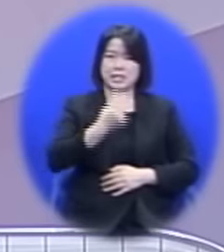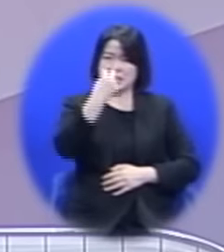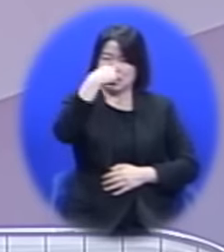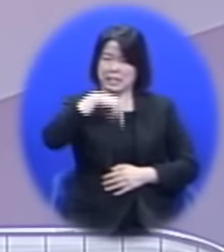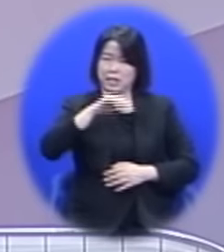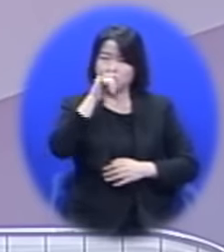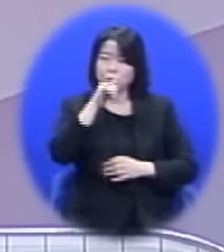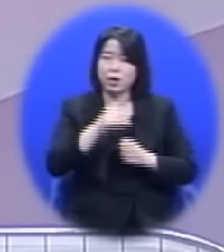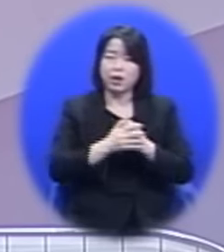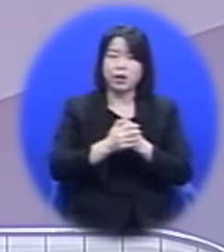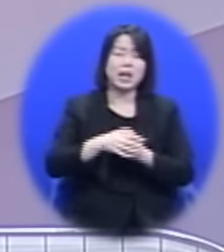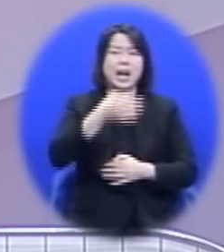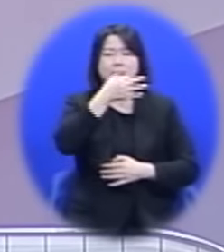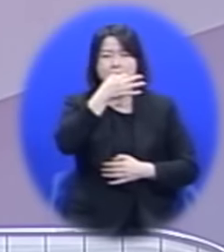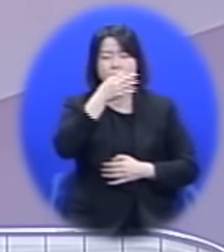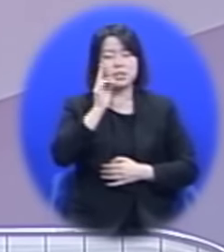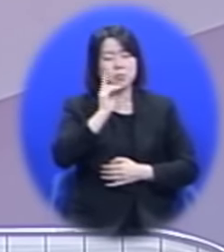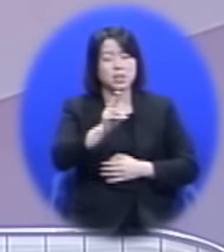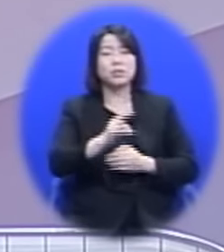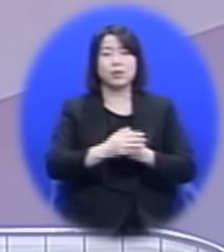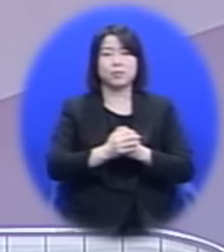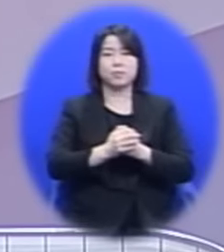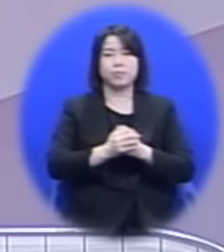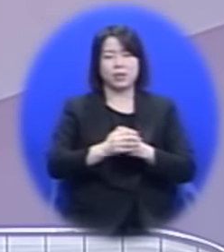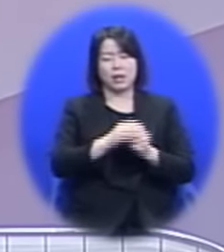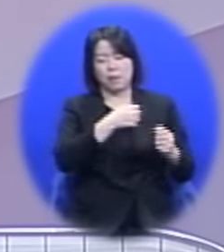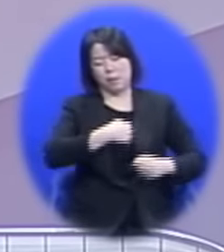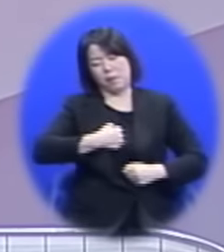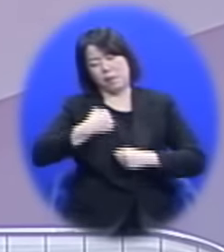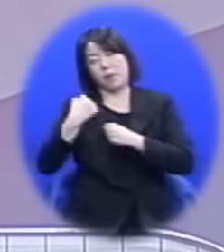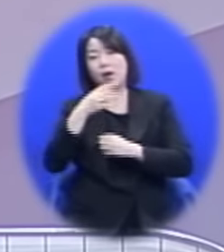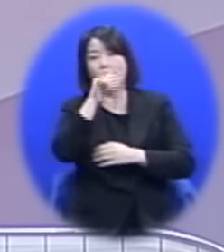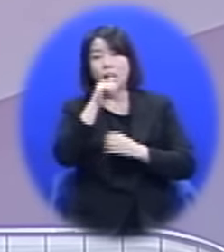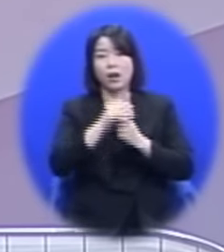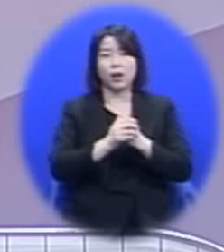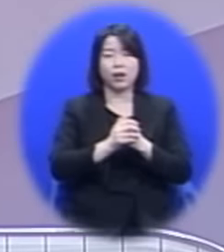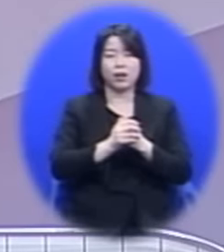이중적이지요. 욕심투성이지요. 게으르지요.